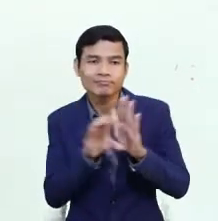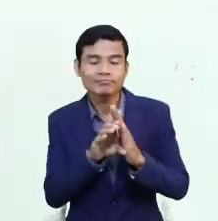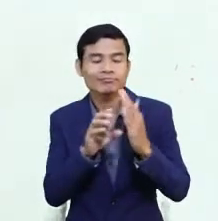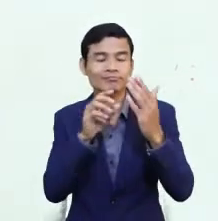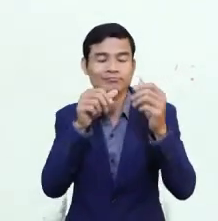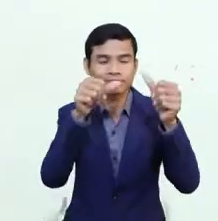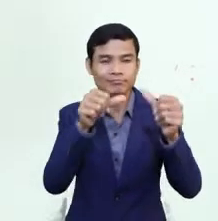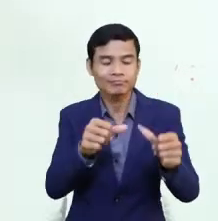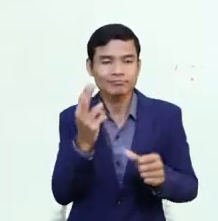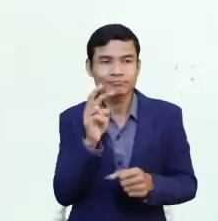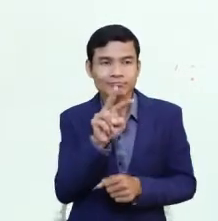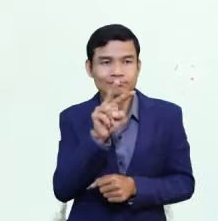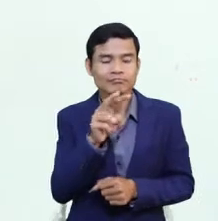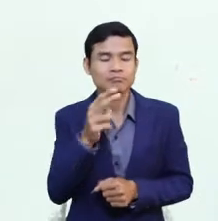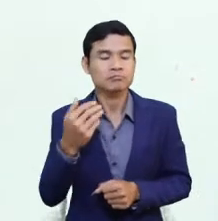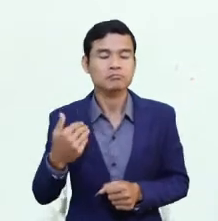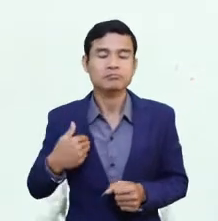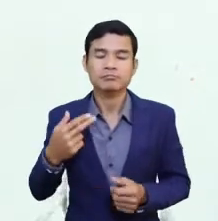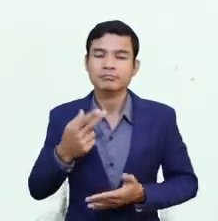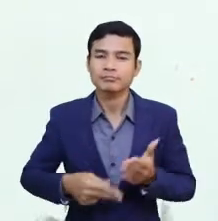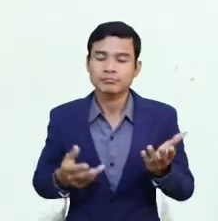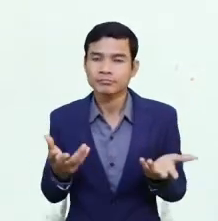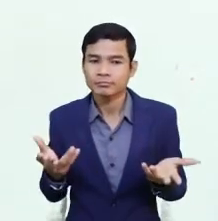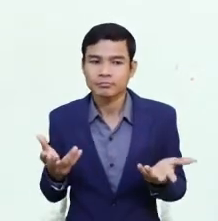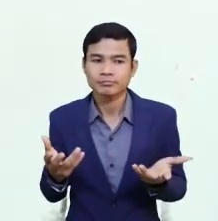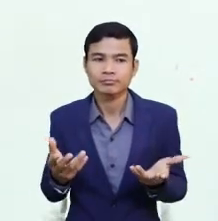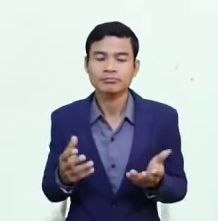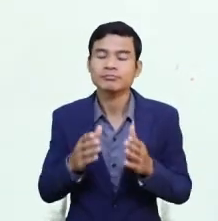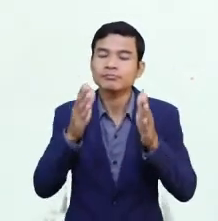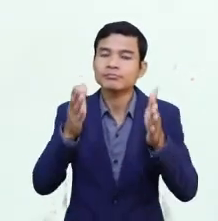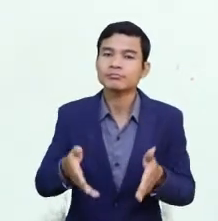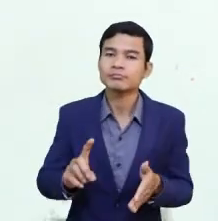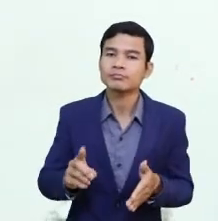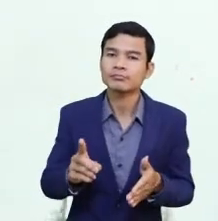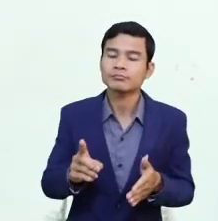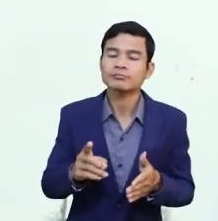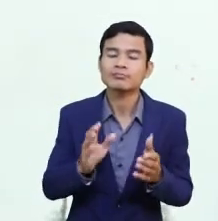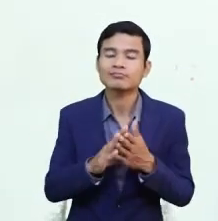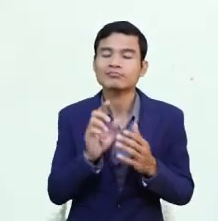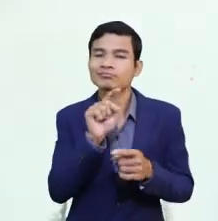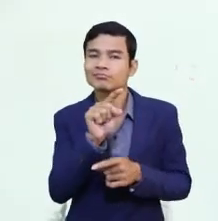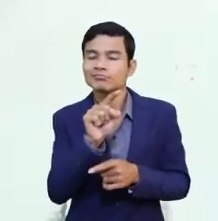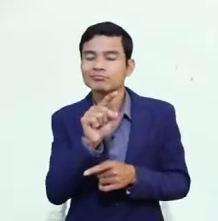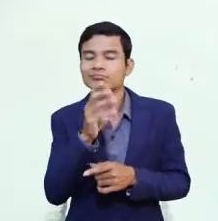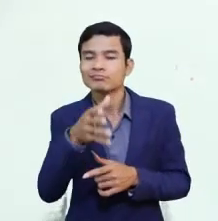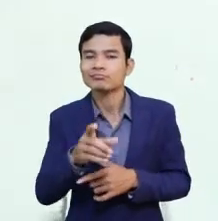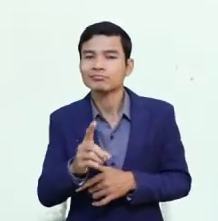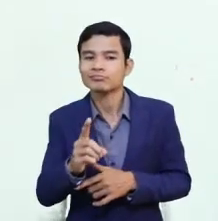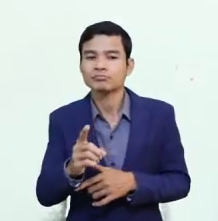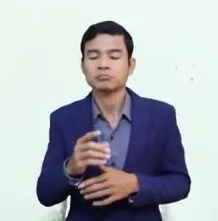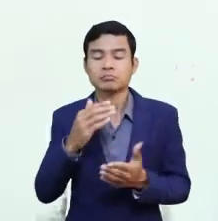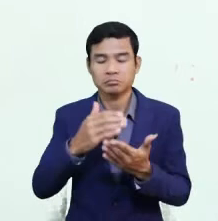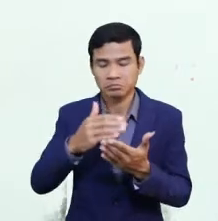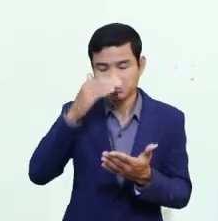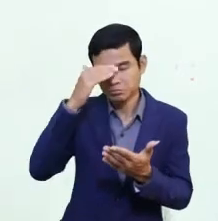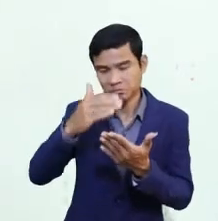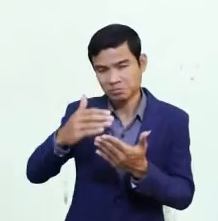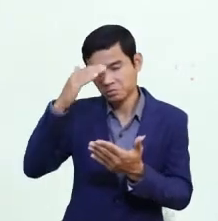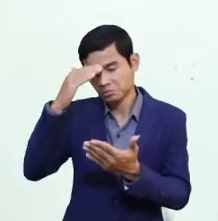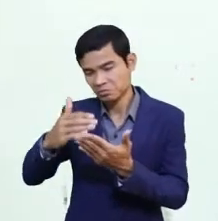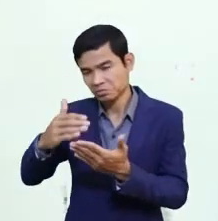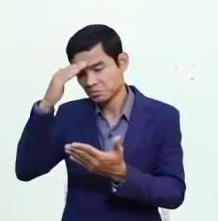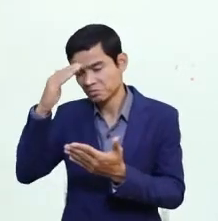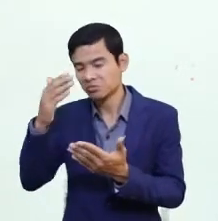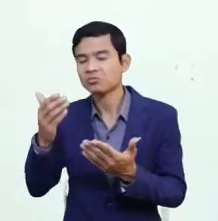cha mờ mờ cha này cứ chi nè nè con ô này cứ chi xa xa nổ nổ xa